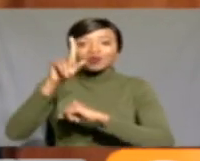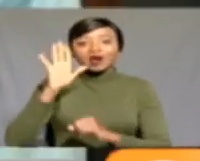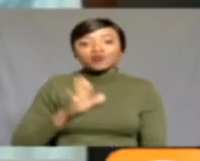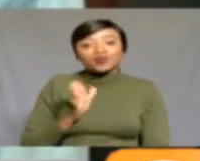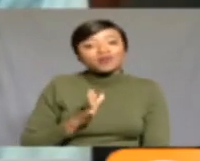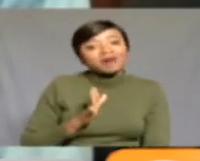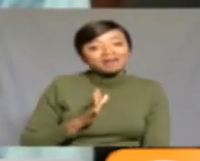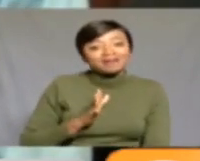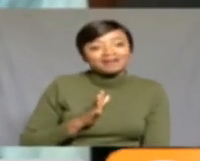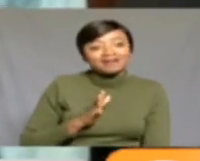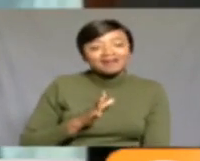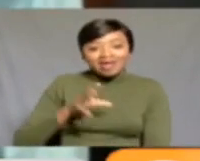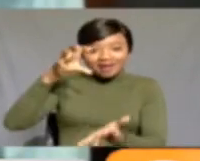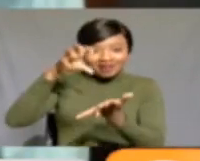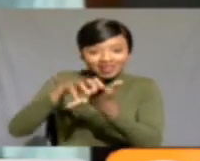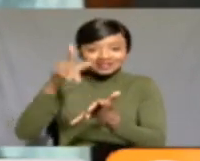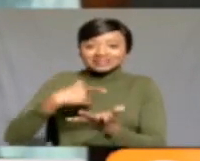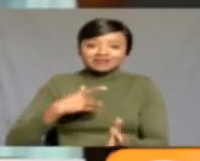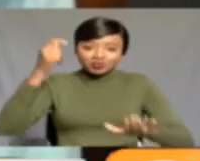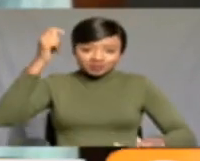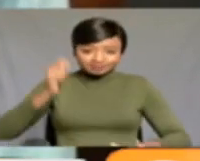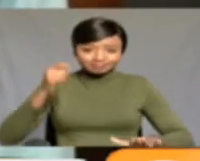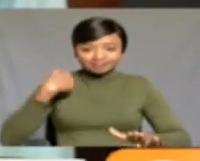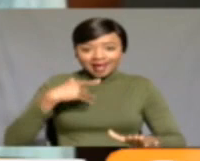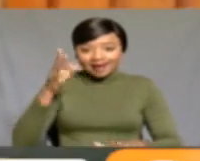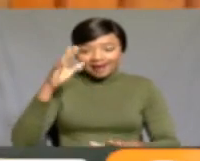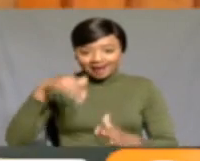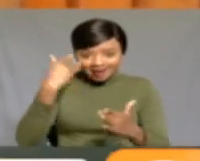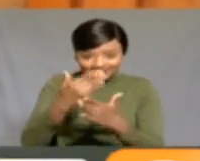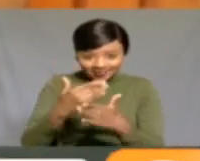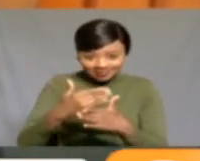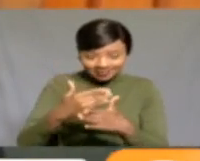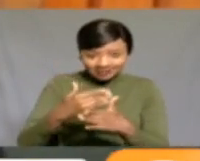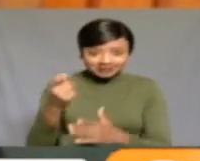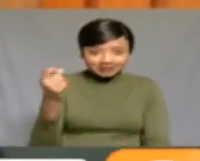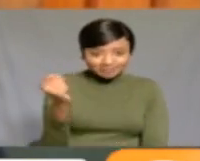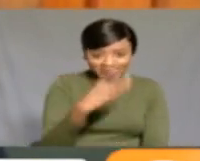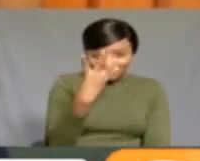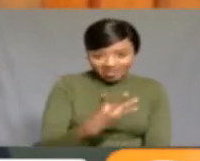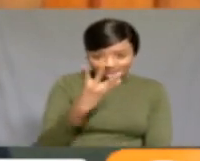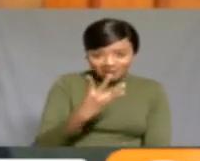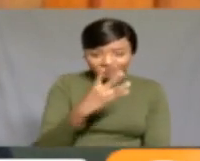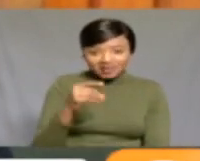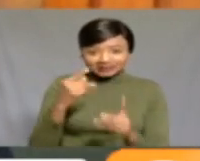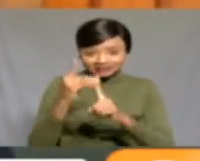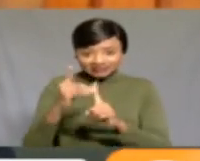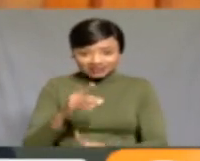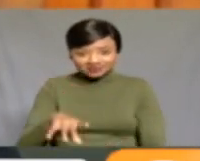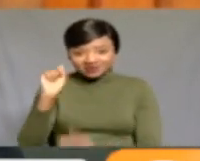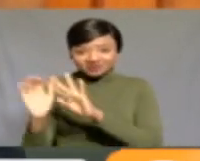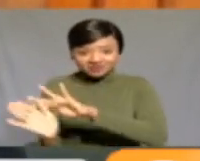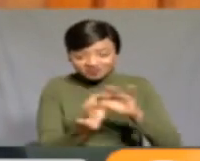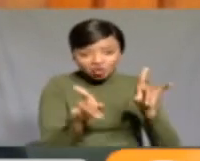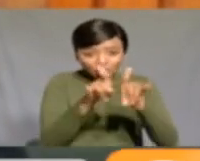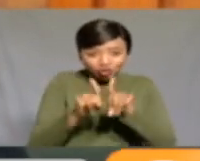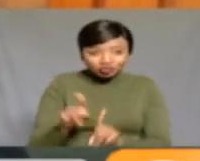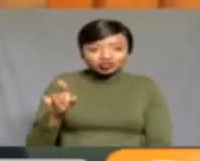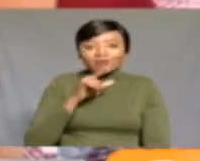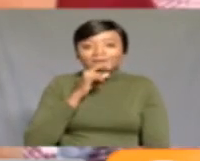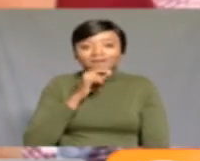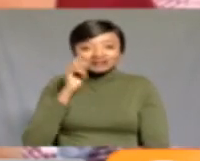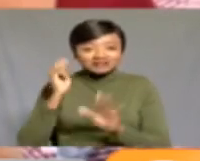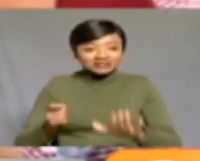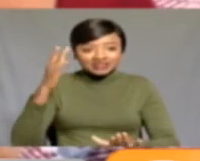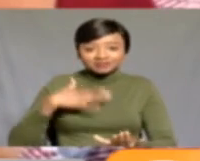kibiashara. Kesi hii itataja tena tarehe 12 Aprili. Vilevile hakimu Christine Ogwendo amemwachilia kwa dhamana ya shilingi milioni